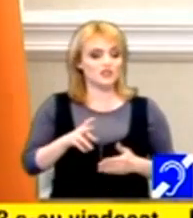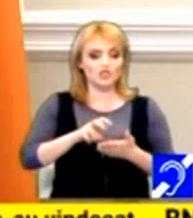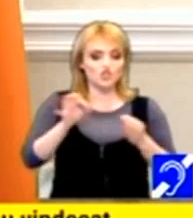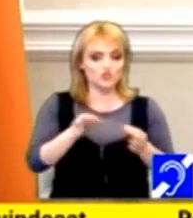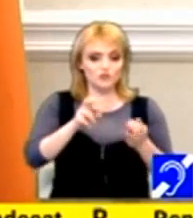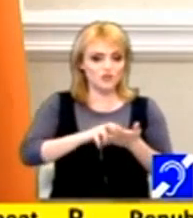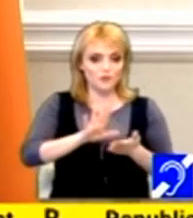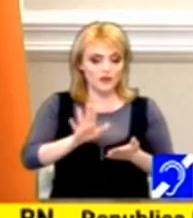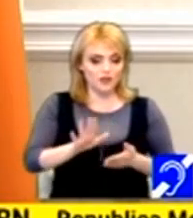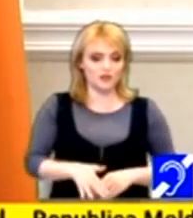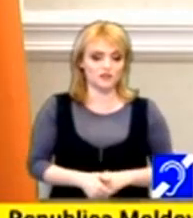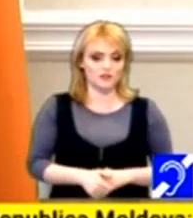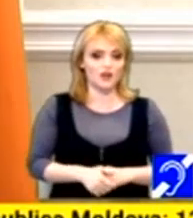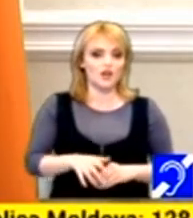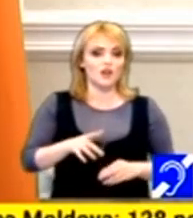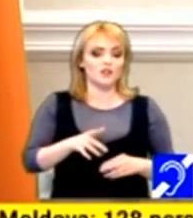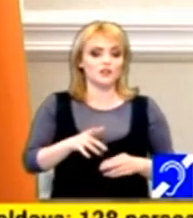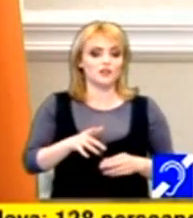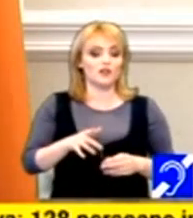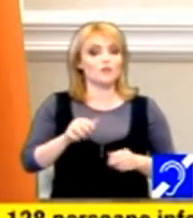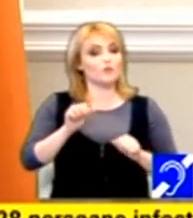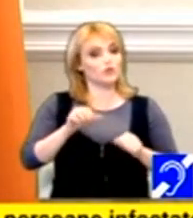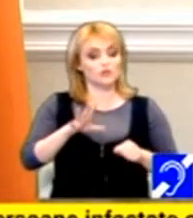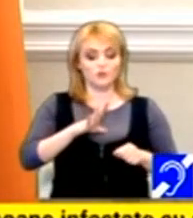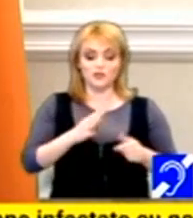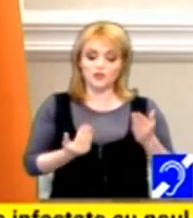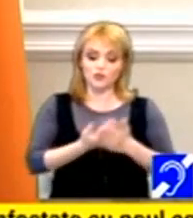eventuală întoarcere a acestei pandemii sau